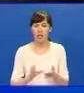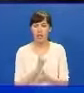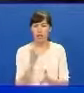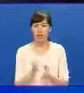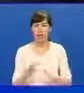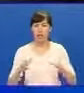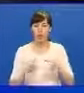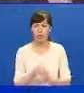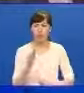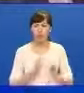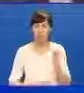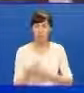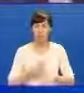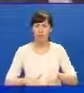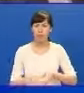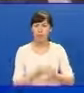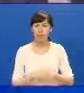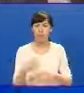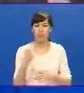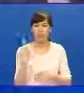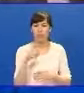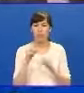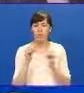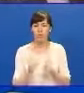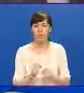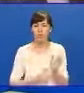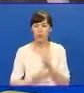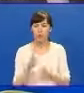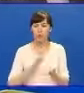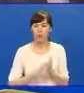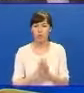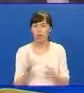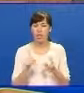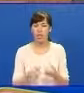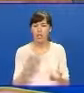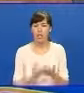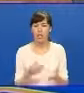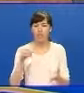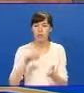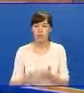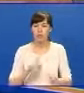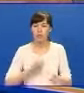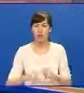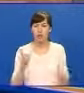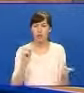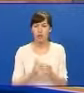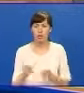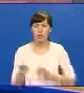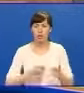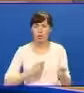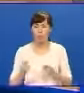насихаттық топтарды құру, ел арасында туындау ықтималдығы жоғары оқиғаларға қатысты кеңес мүшелерінің шұғыл басқосуларын